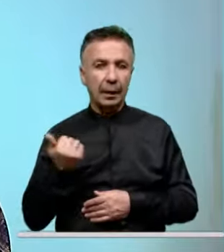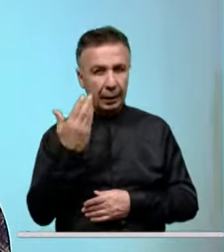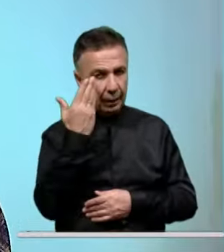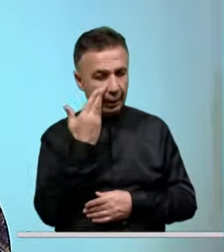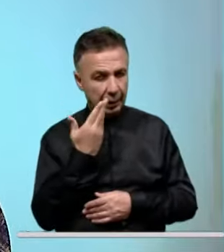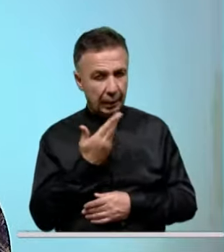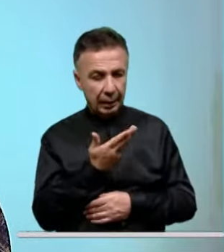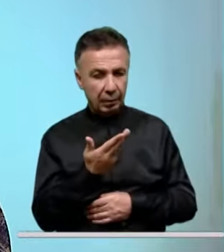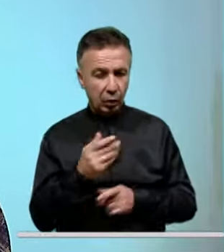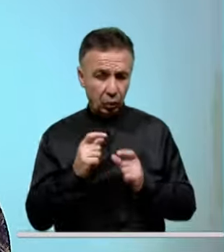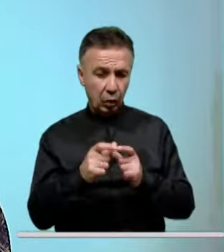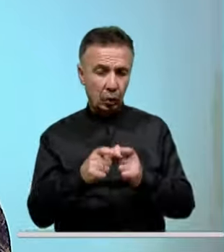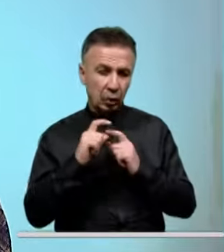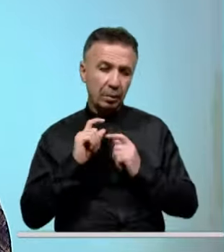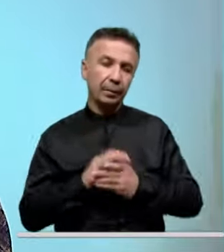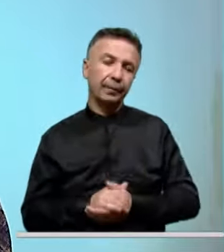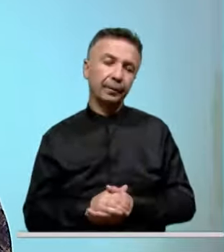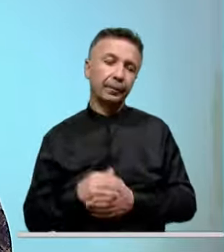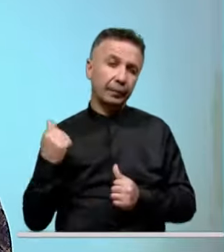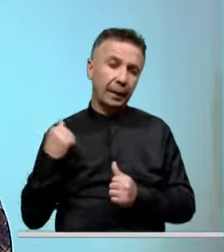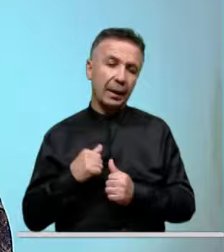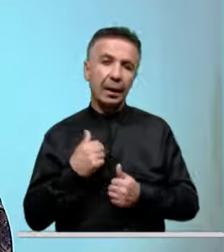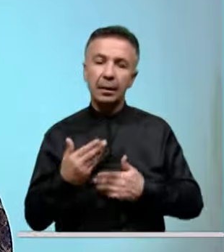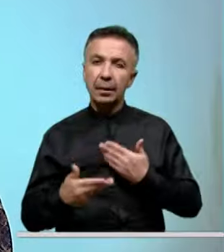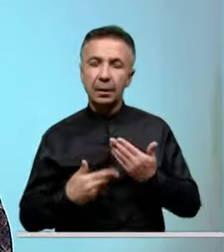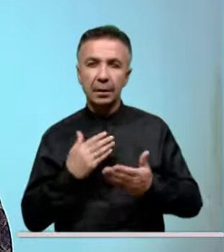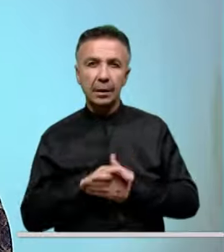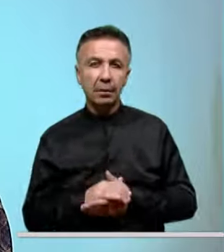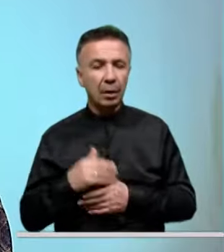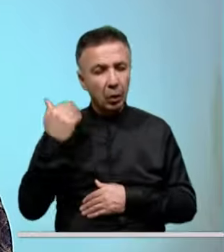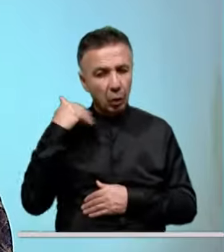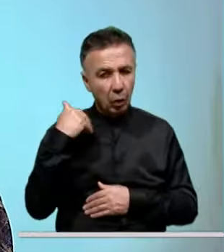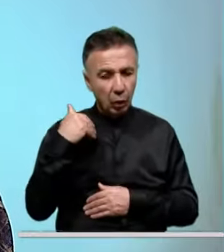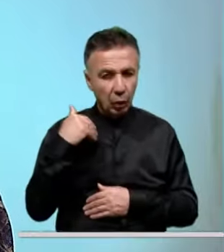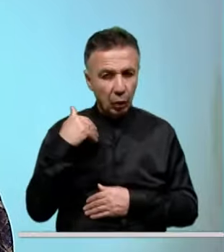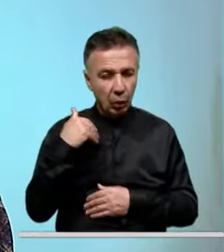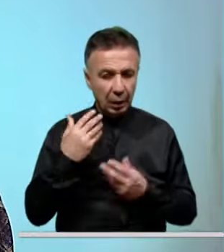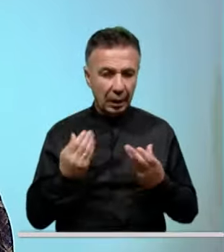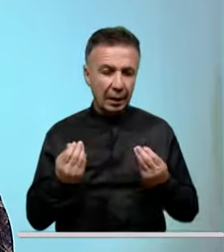izleyicimizin sorduğu soruya tekrar vurgu yapalım. Koyunlarda